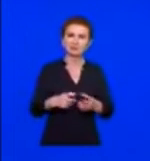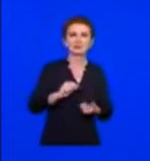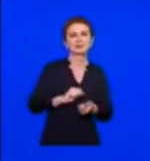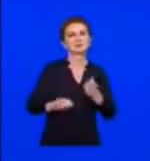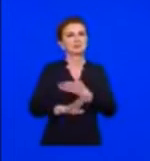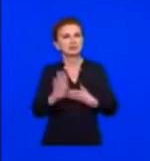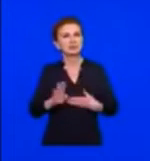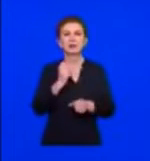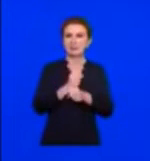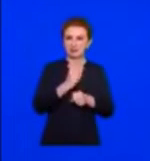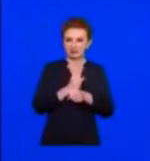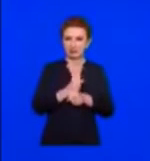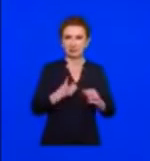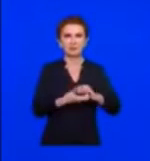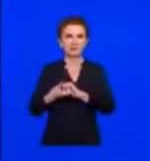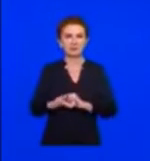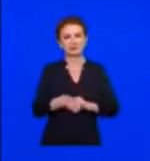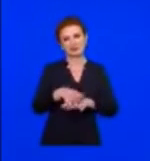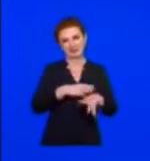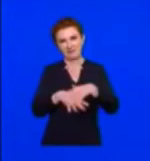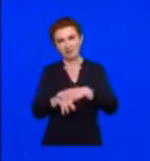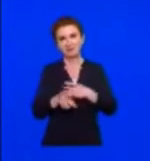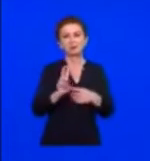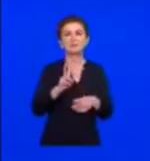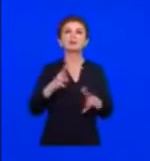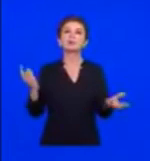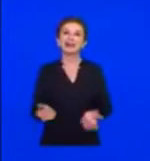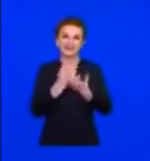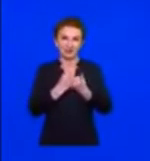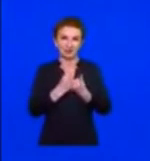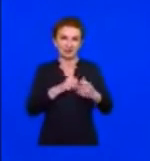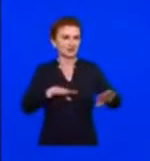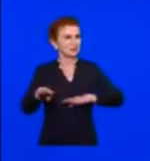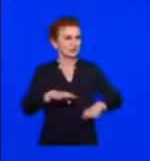przedstawicielami pracowników odpowiednie mechanizmy, które będą ratować